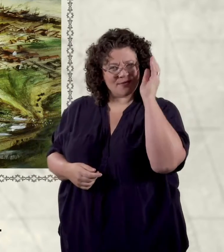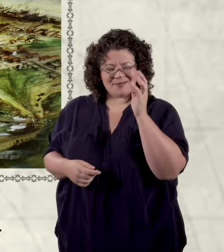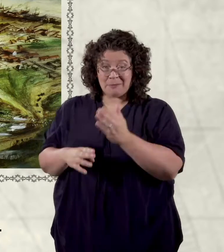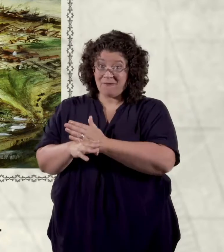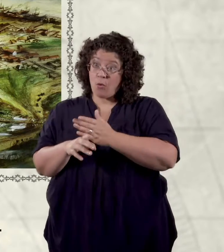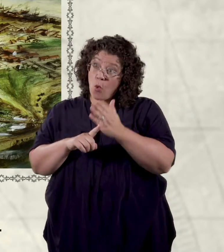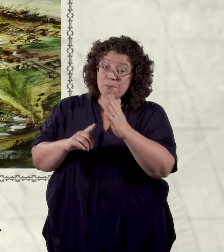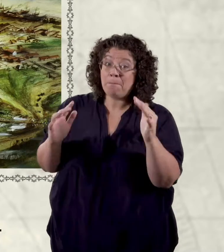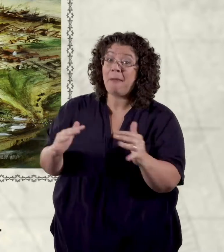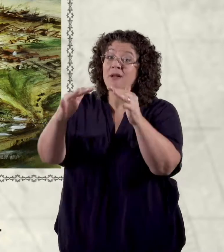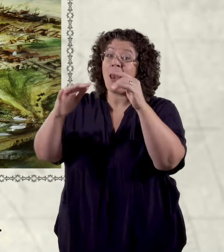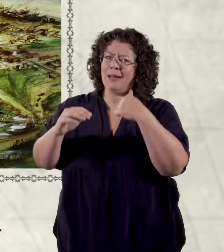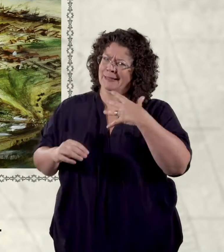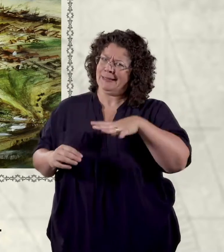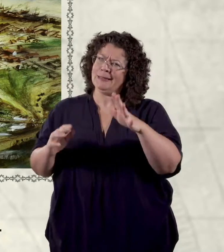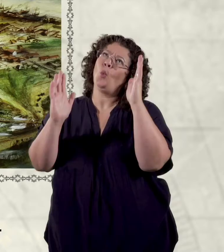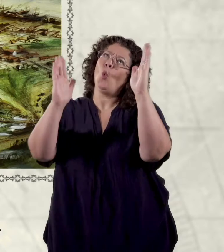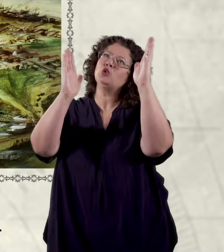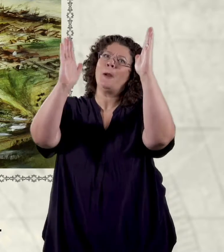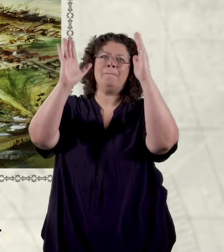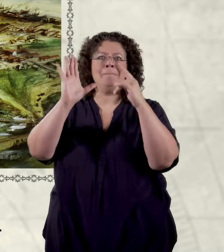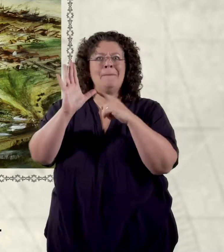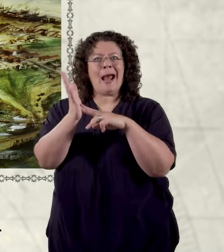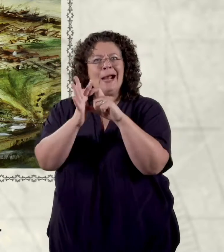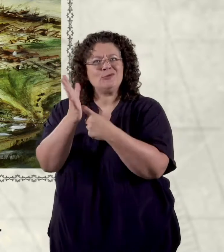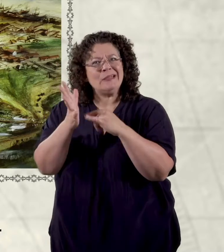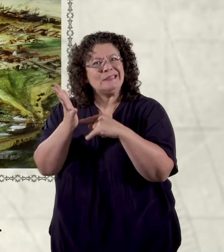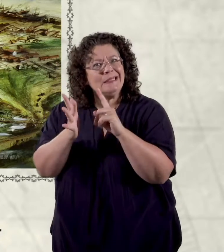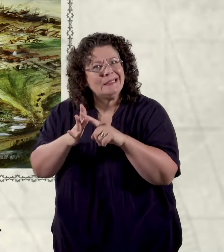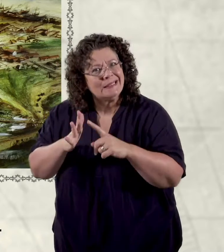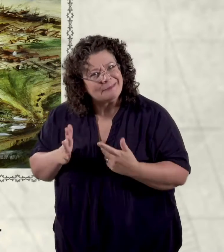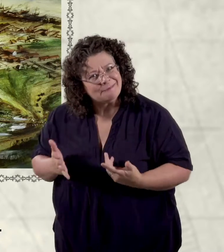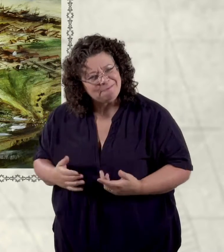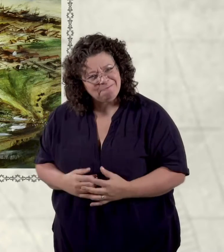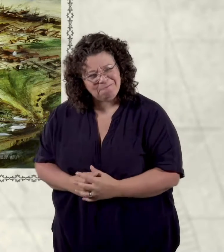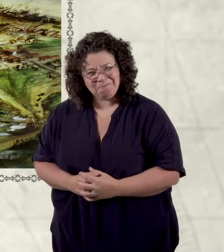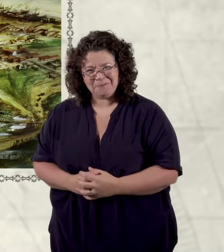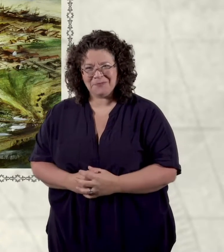i ni frwydro, mi rydyn ni angen addoli andraste.